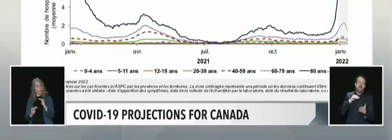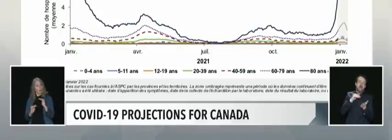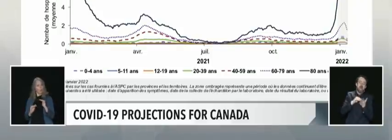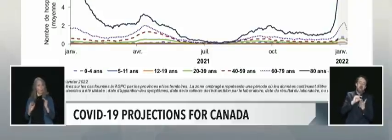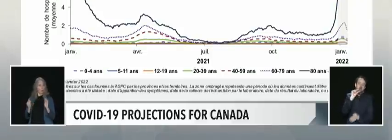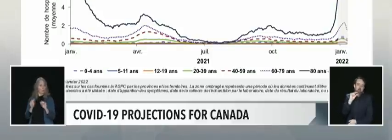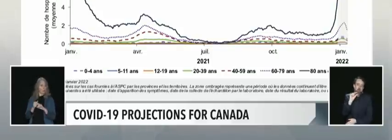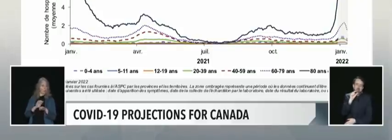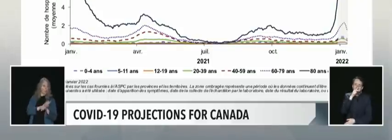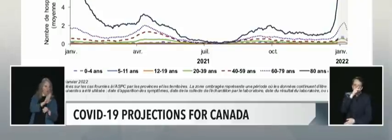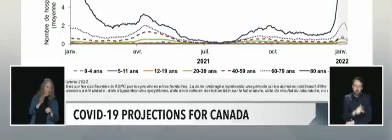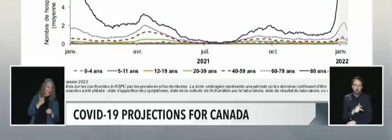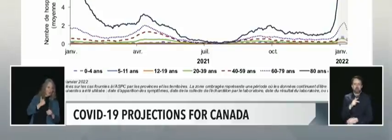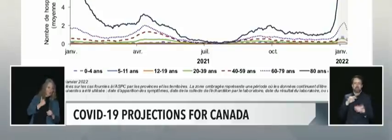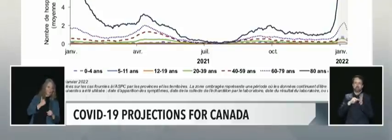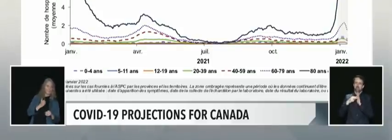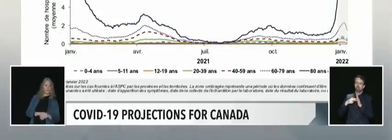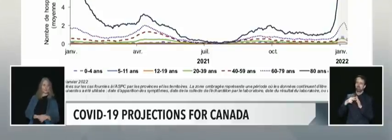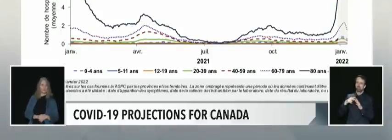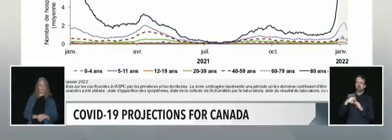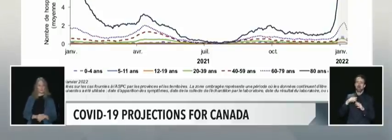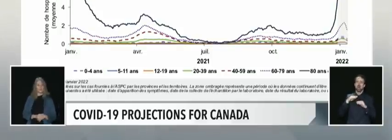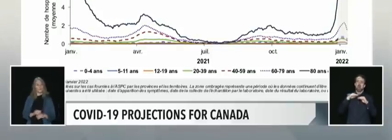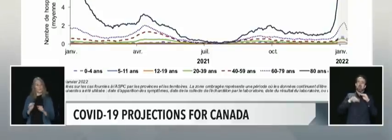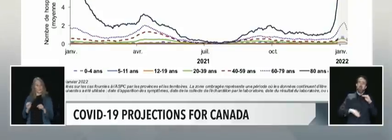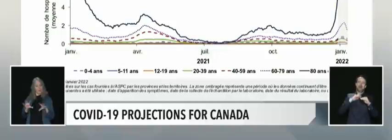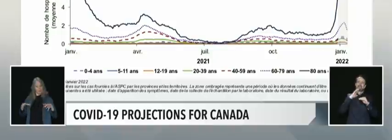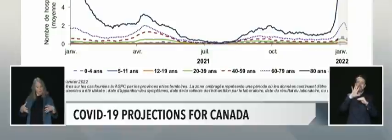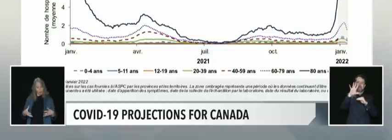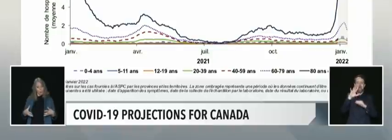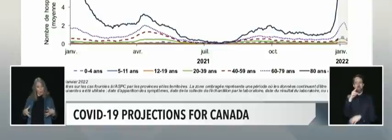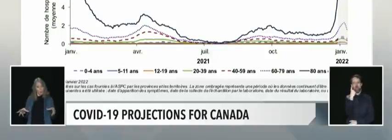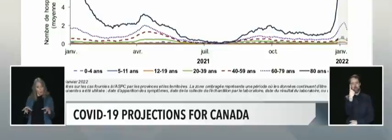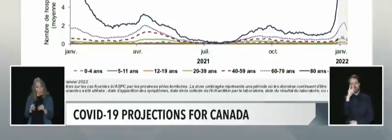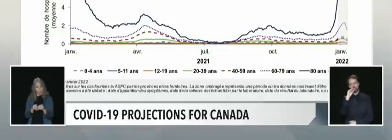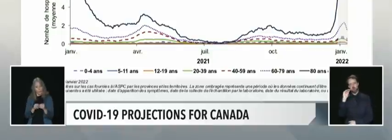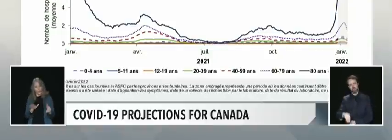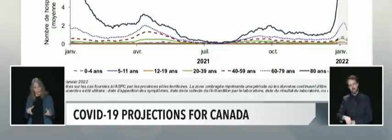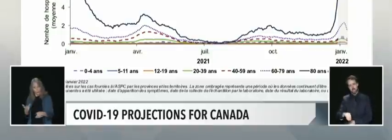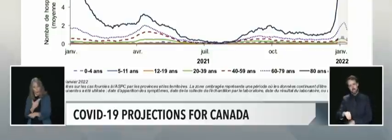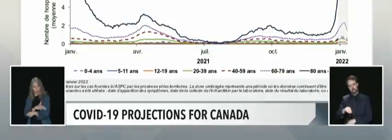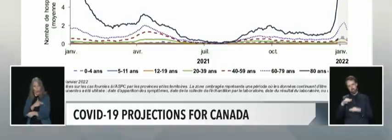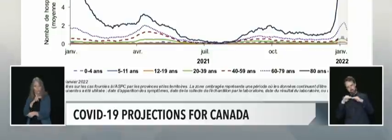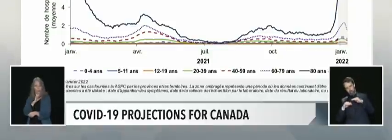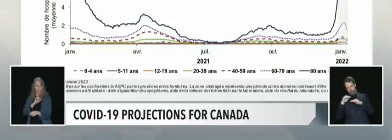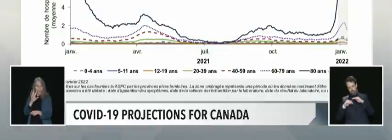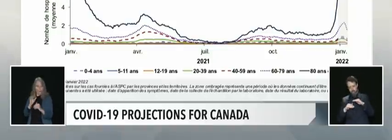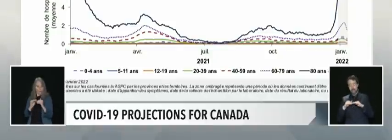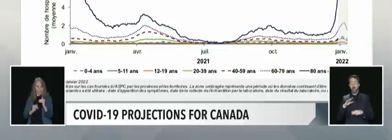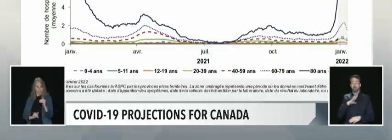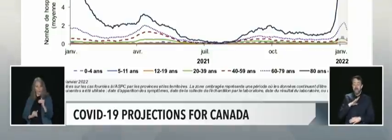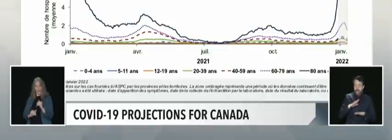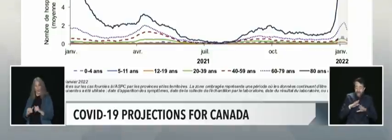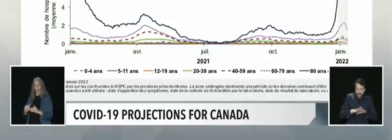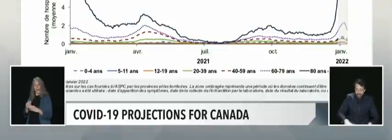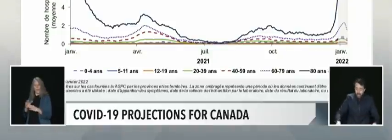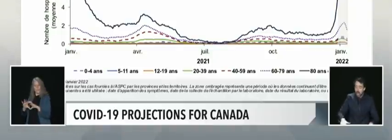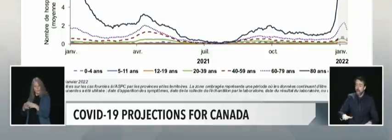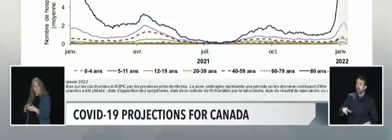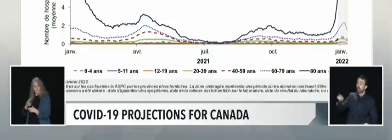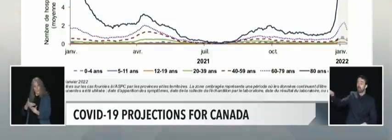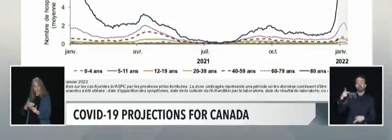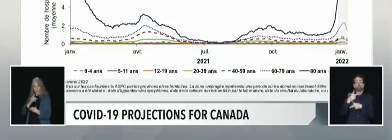% des cas signalés chez les enfants de moins de cinq ans. Heureusement, chez les enfants, les taux d'admissions aux soins